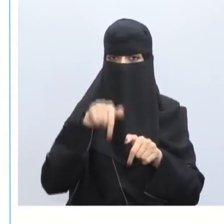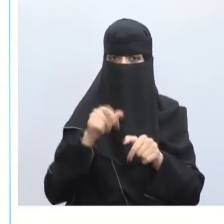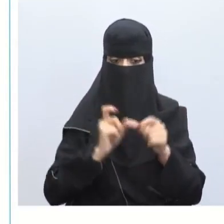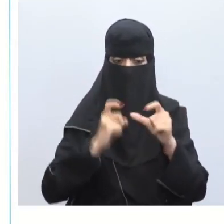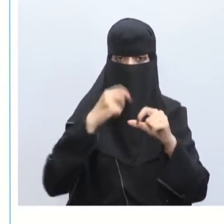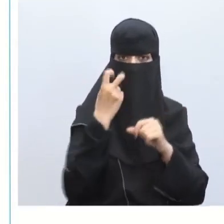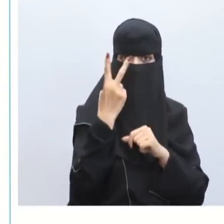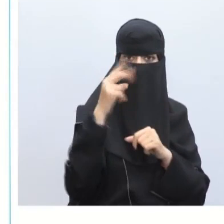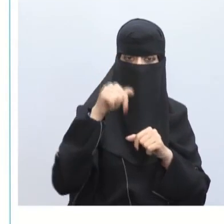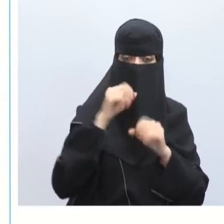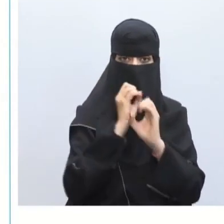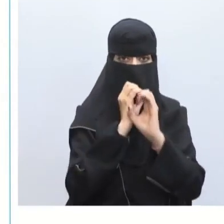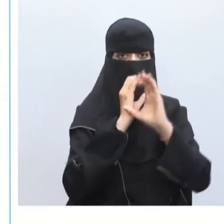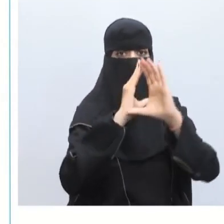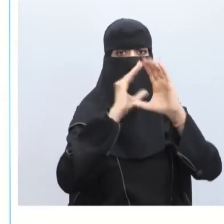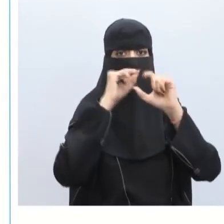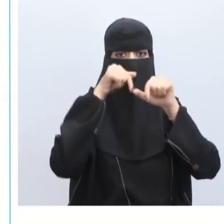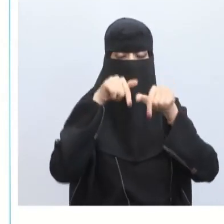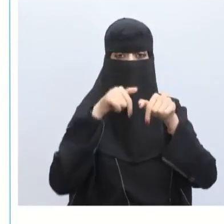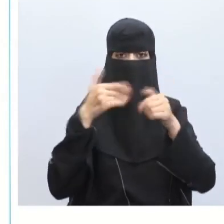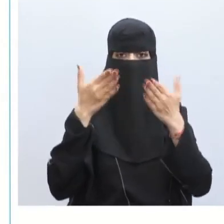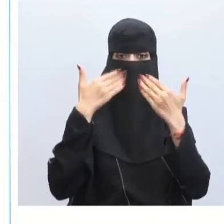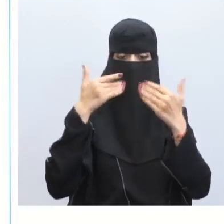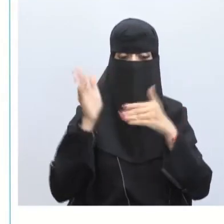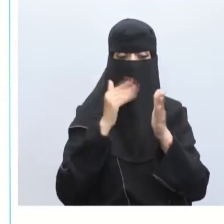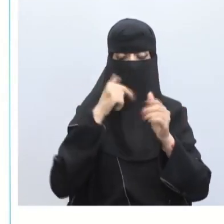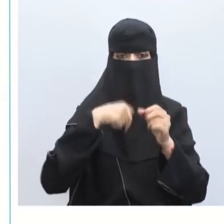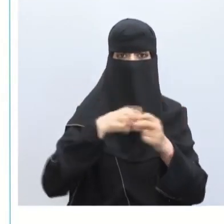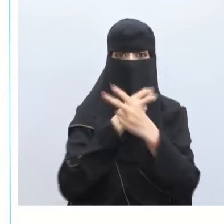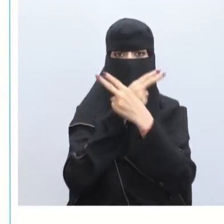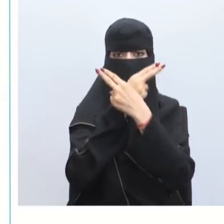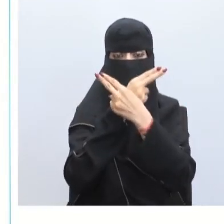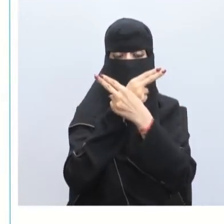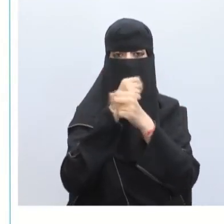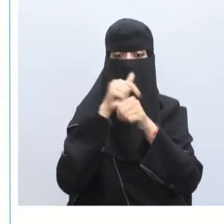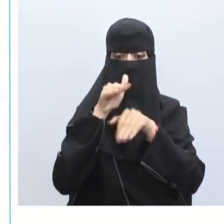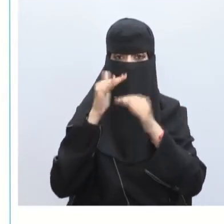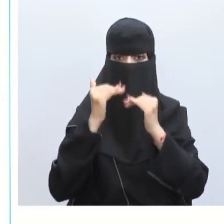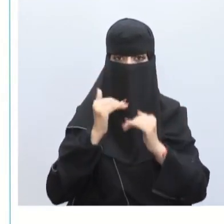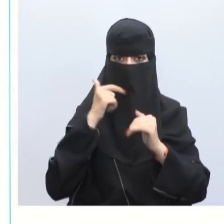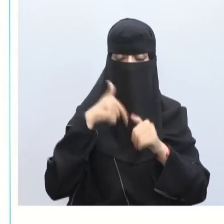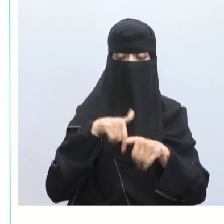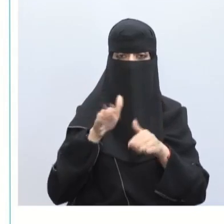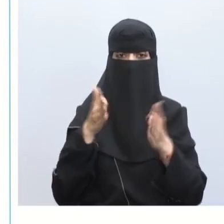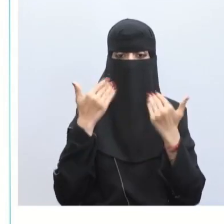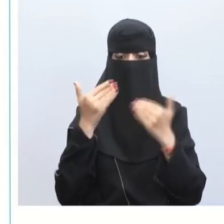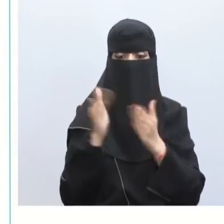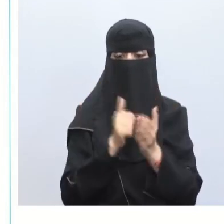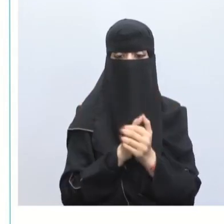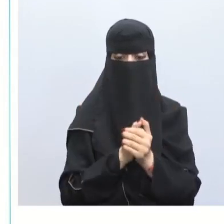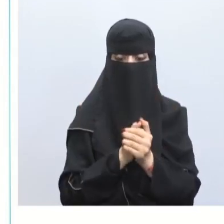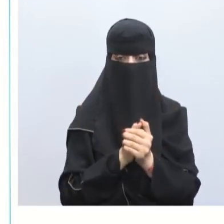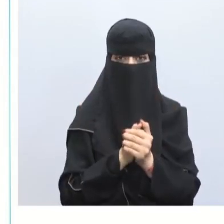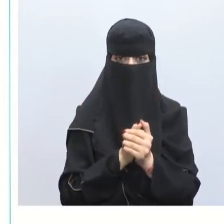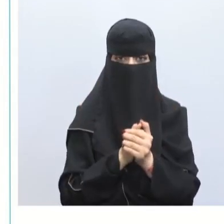اداتين بالون الطقس والقمر الصناعي والطقس بالون